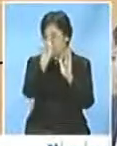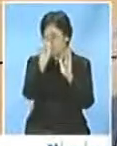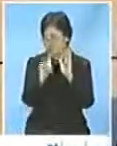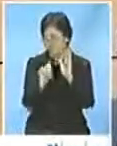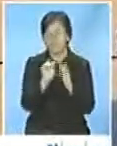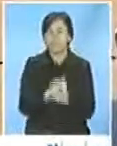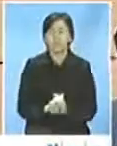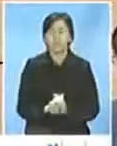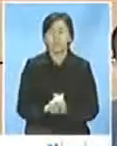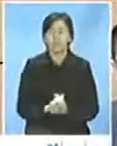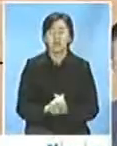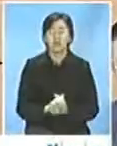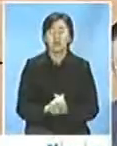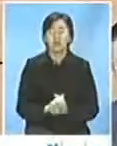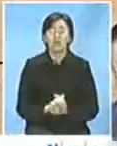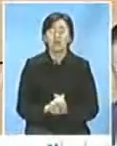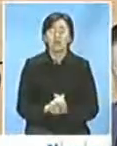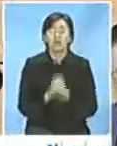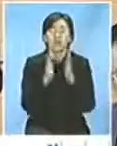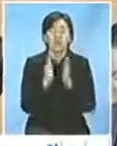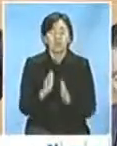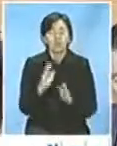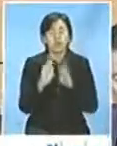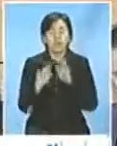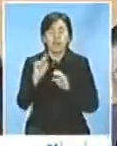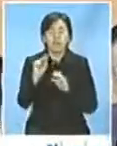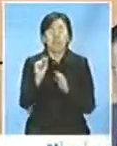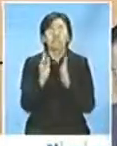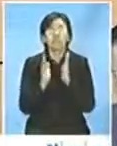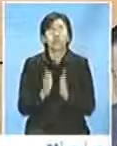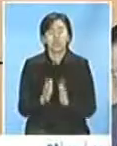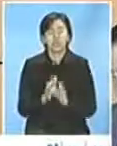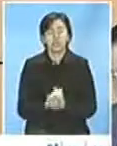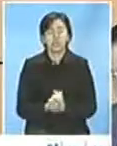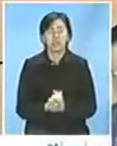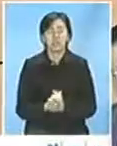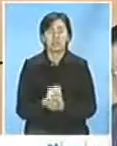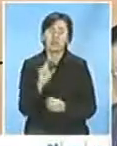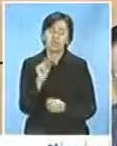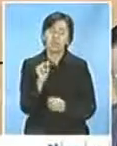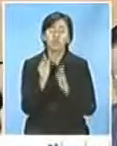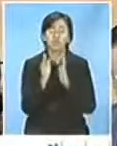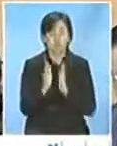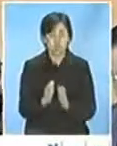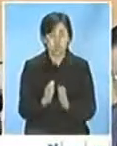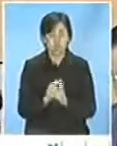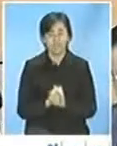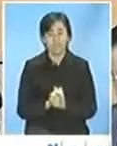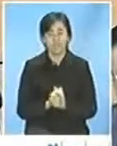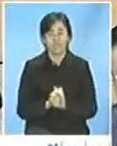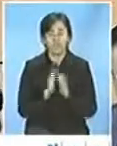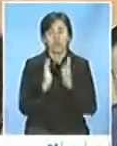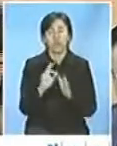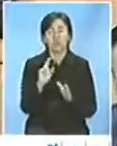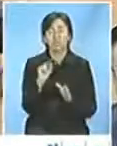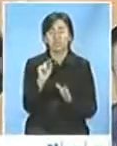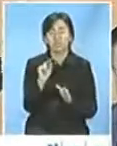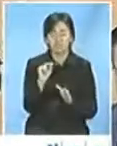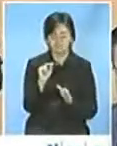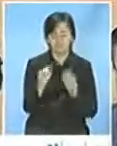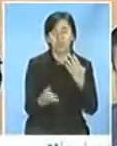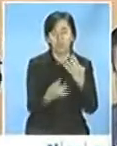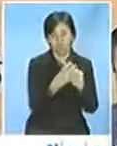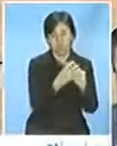มันมีคนจำนวนมากกว่า30คนจริงๆครับ30คนเนี่ยคนอยู่แล้วอยู่ในคุ